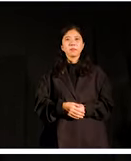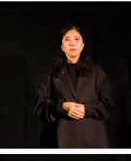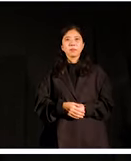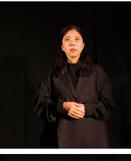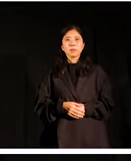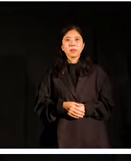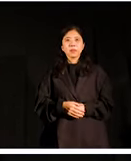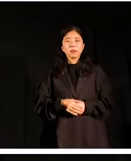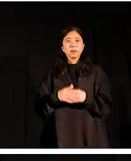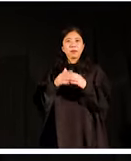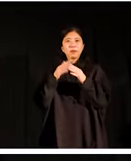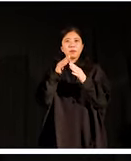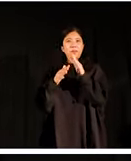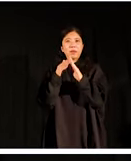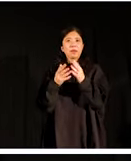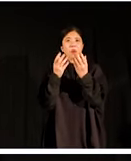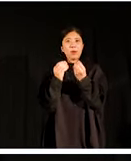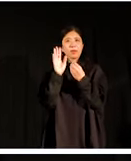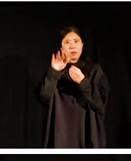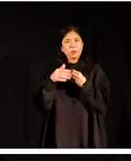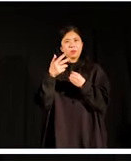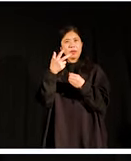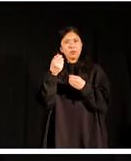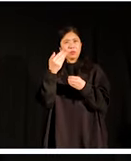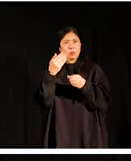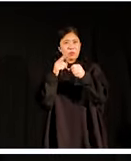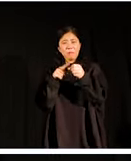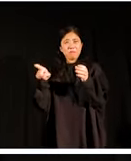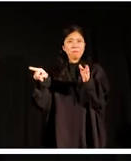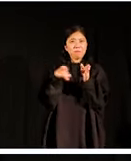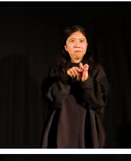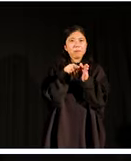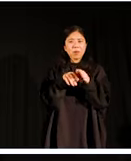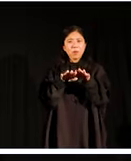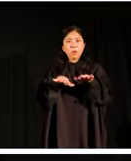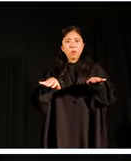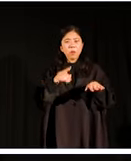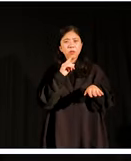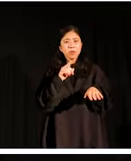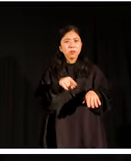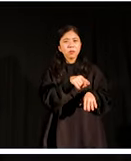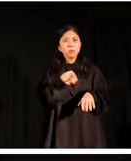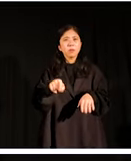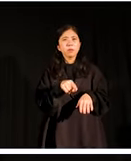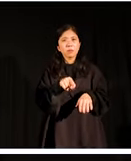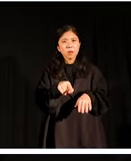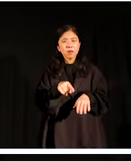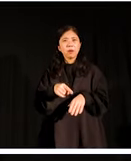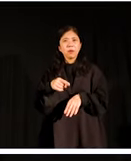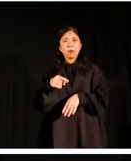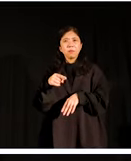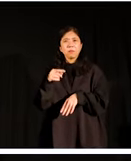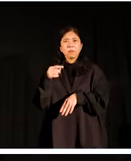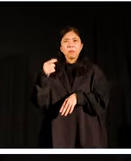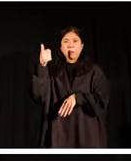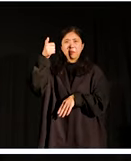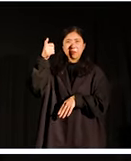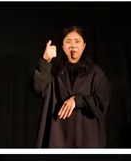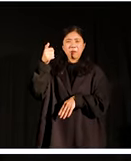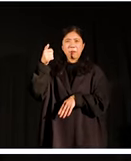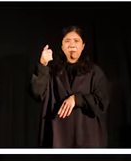戦後789年なので今の子供たち本当にもう祖父の世代も